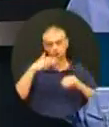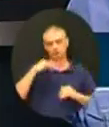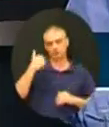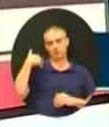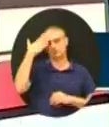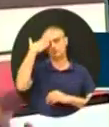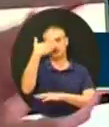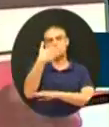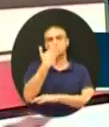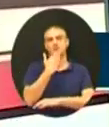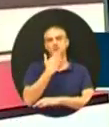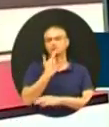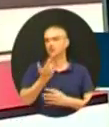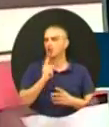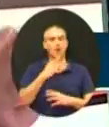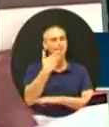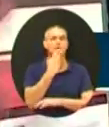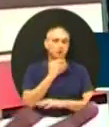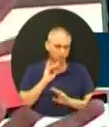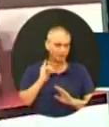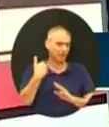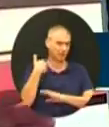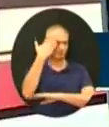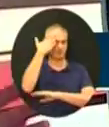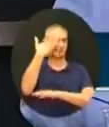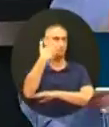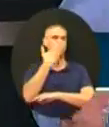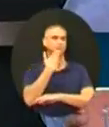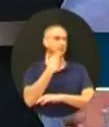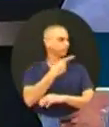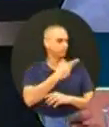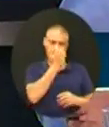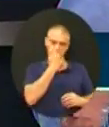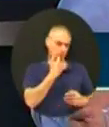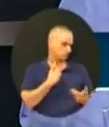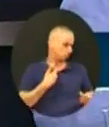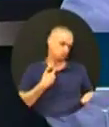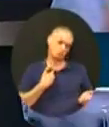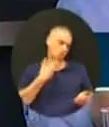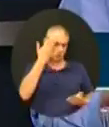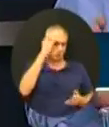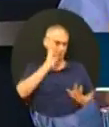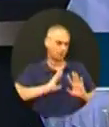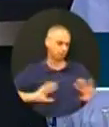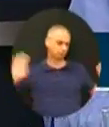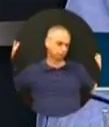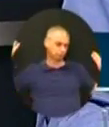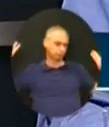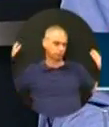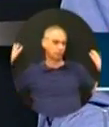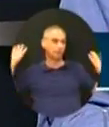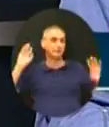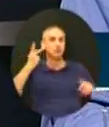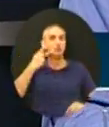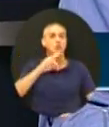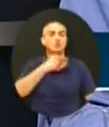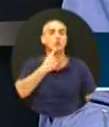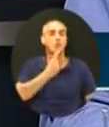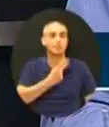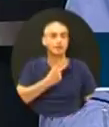מכיר בישראל. נכון, נכון. לא מדינה יהודית וכולי, נכון. אבל בישראל אני מכיר. חמאס אומרת, אני לא מכירה בישראל בכלל. בשום תצורה שהיא, וחמאס אומרת יתרה